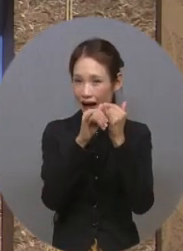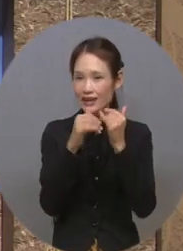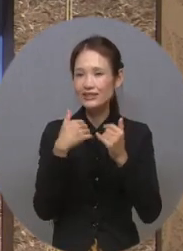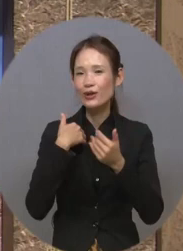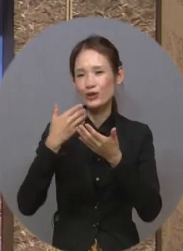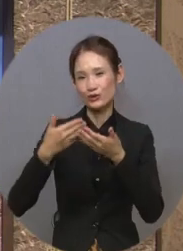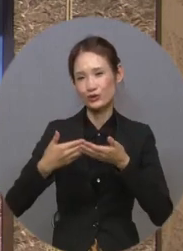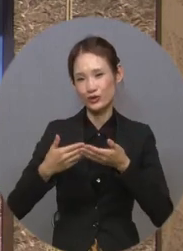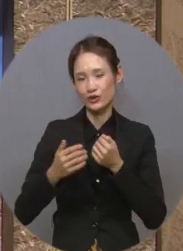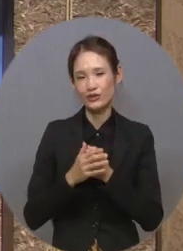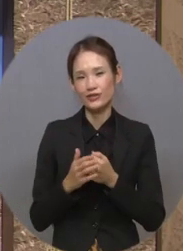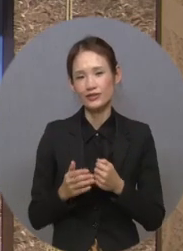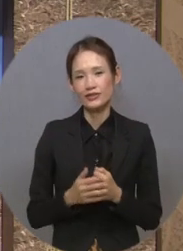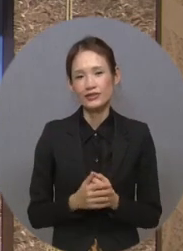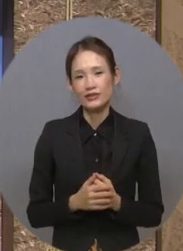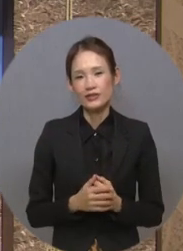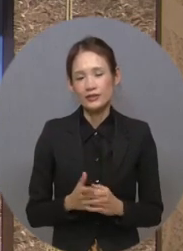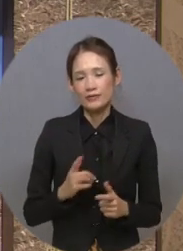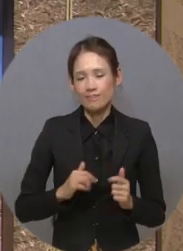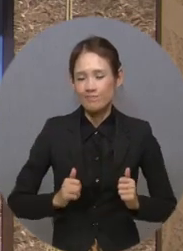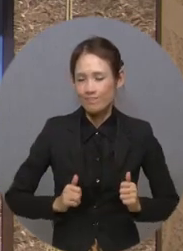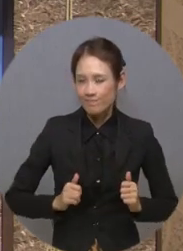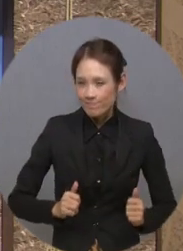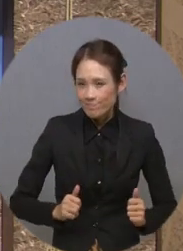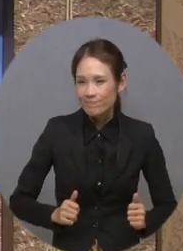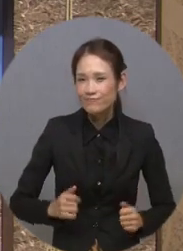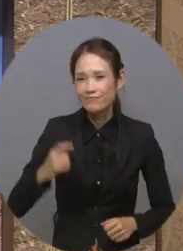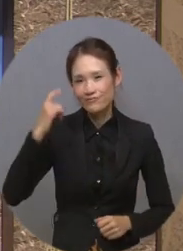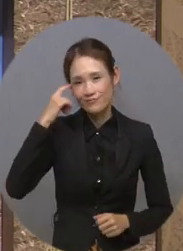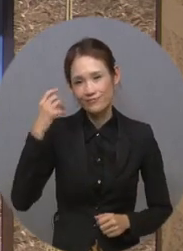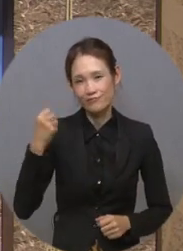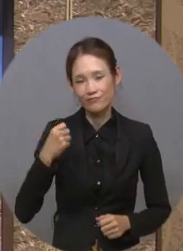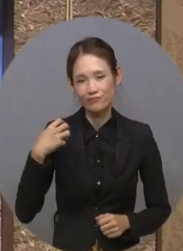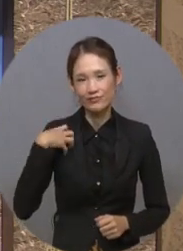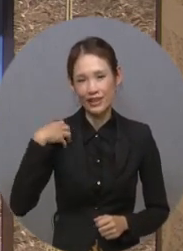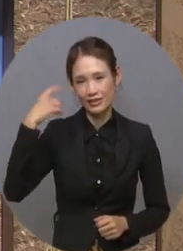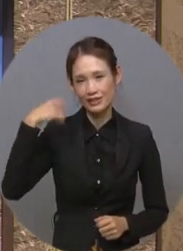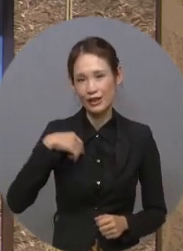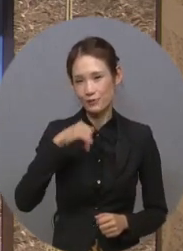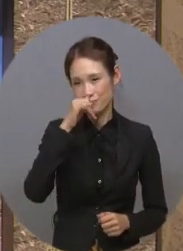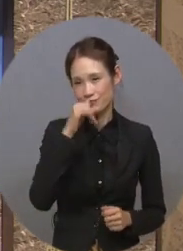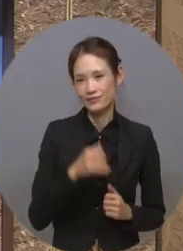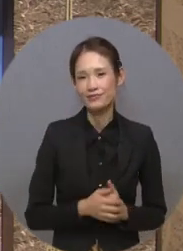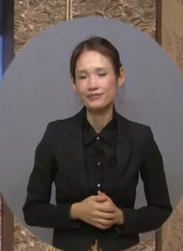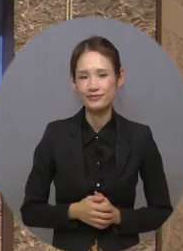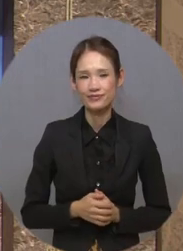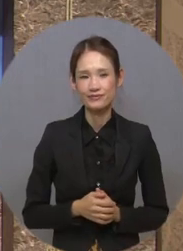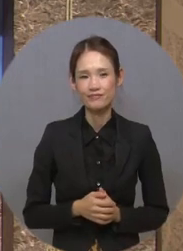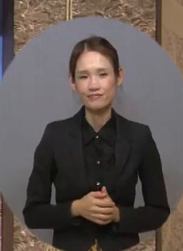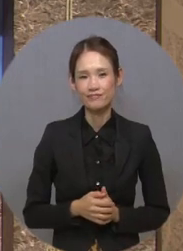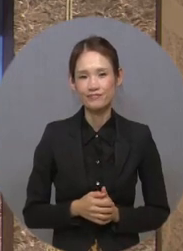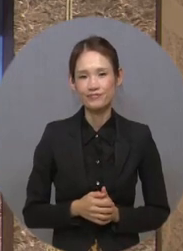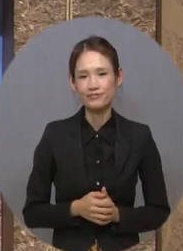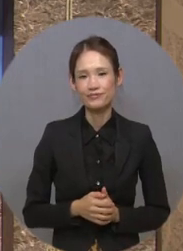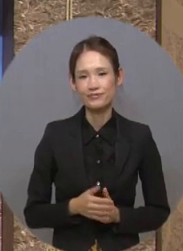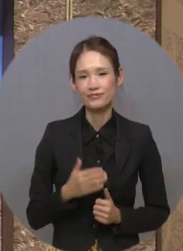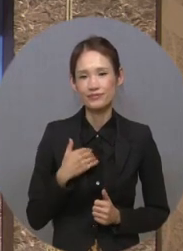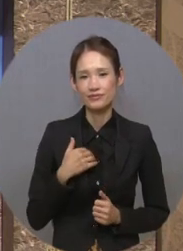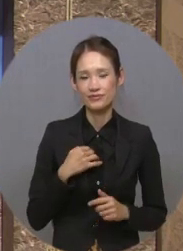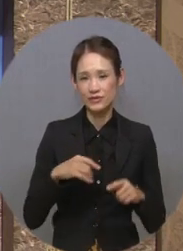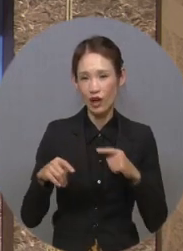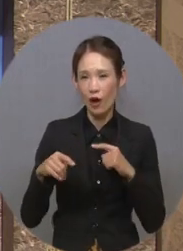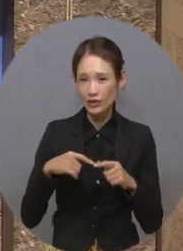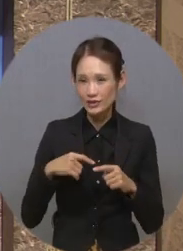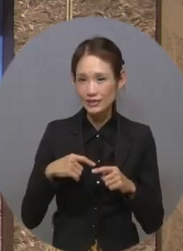받음으로써 또 저에게 대해 더 열심히 해야겠구나 예. 하는 그런 또 책임감이 또 느껴지고 그렇습니다. 그래서 뭐 저희가